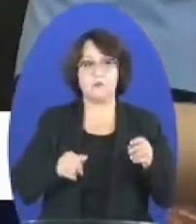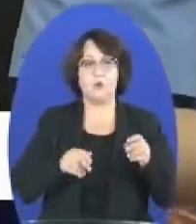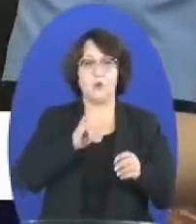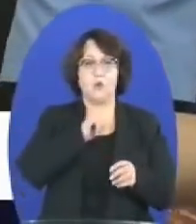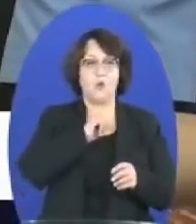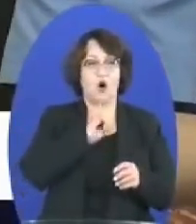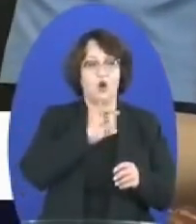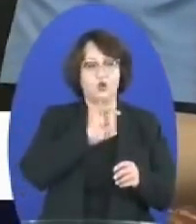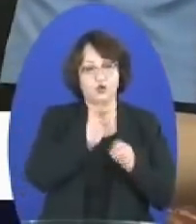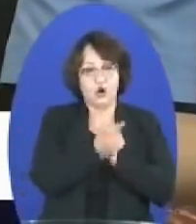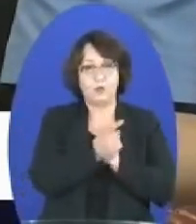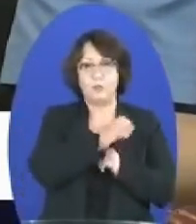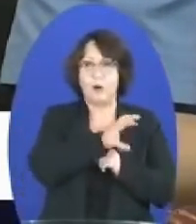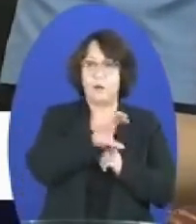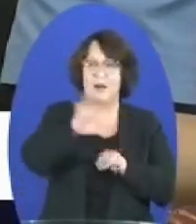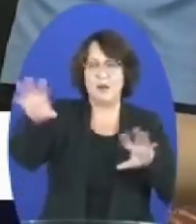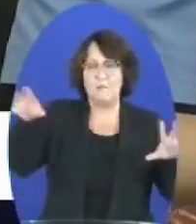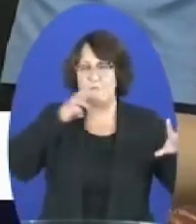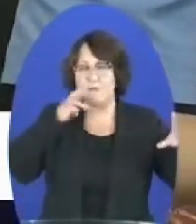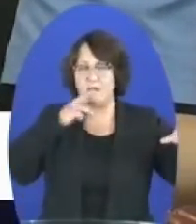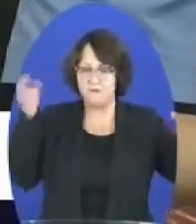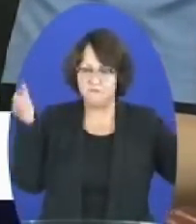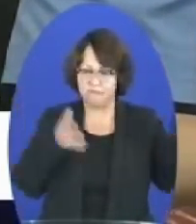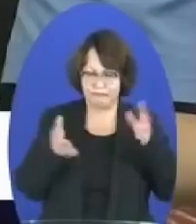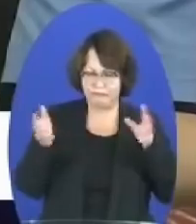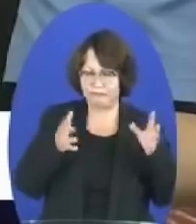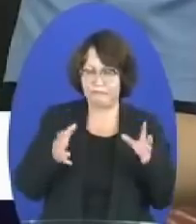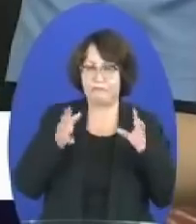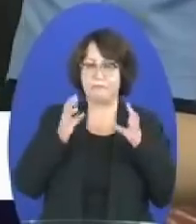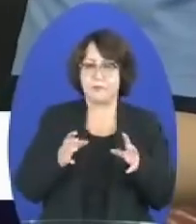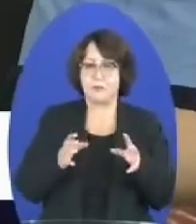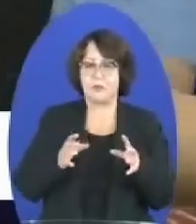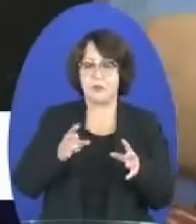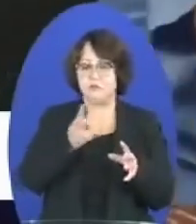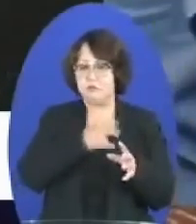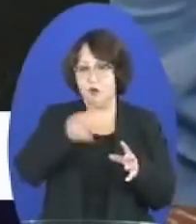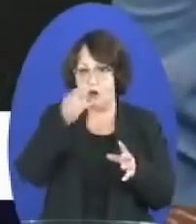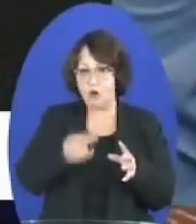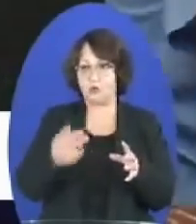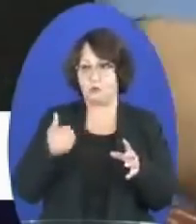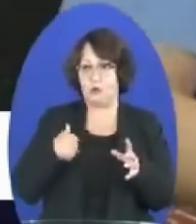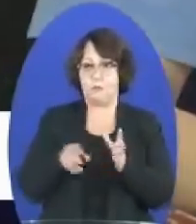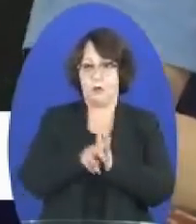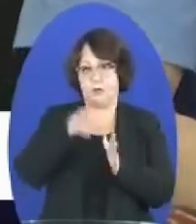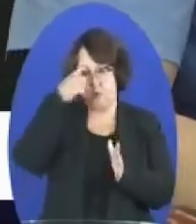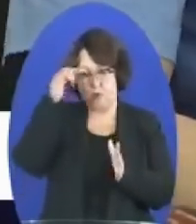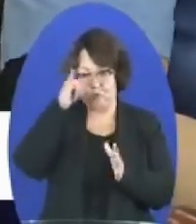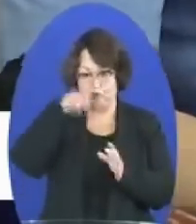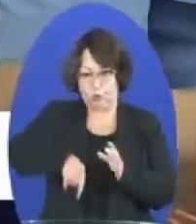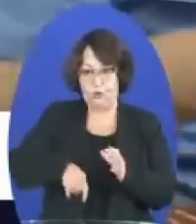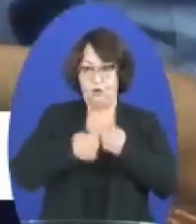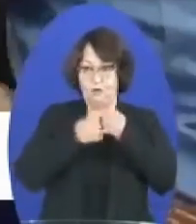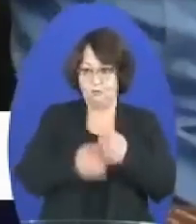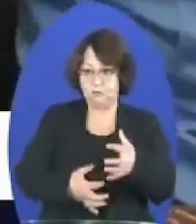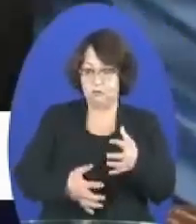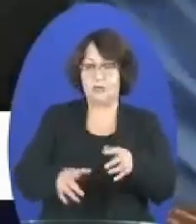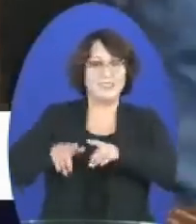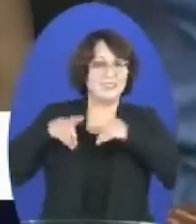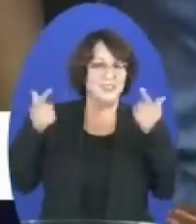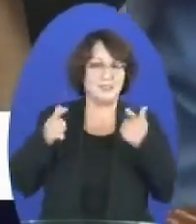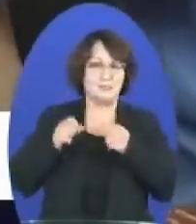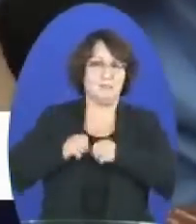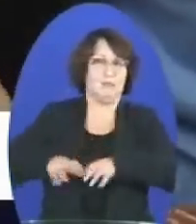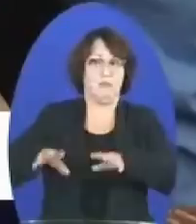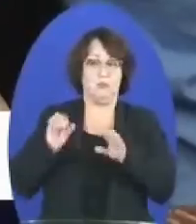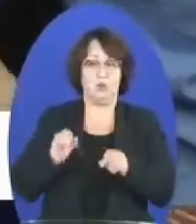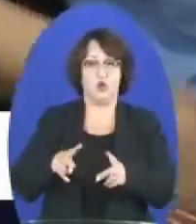байна. Энэ асуудлыг их олон удаа хэлсэн. Тэгээ энэ нөөц маань дотор одоо яг олон нийтийн дунд тарах үед хадгалж байгаа халдшгүй нөөц.